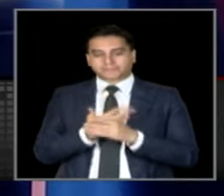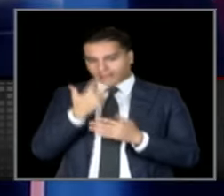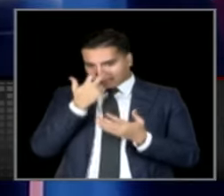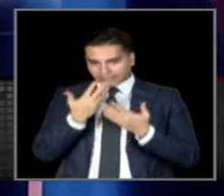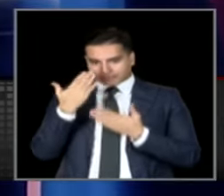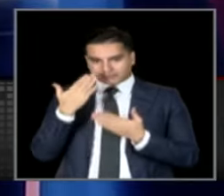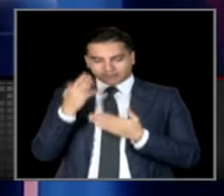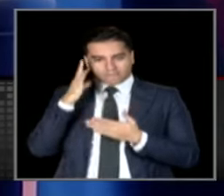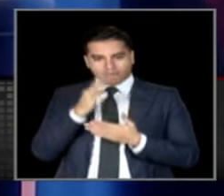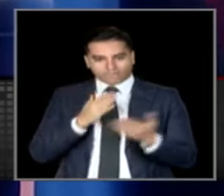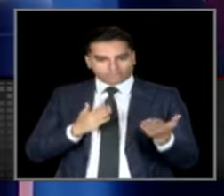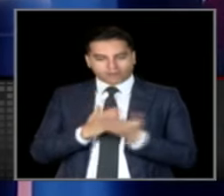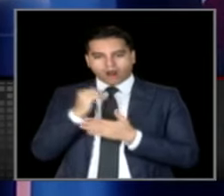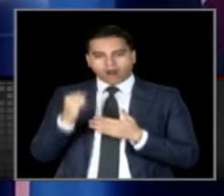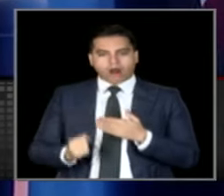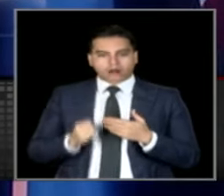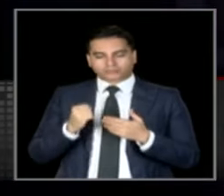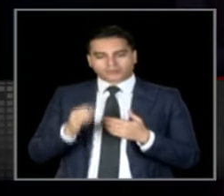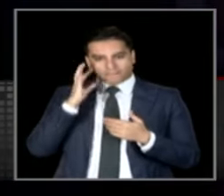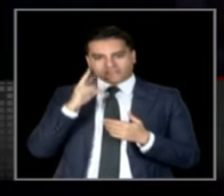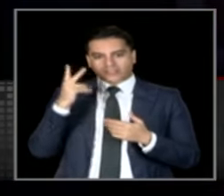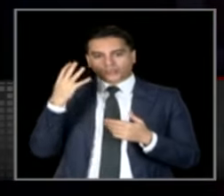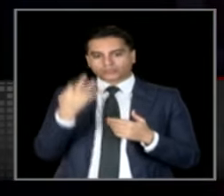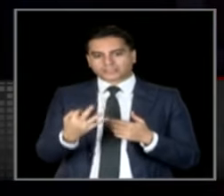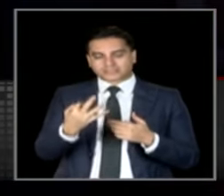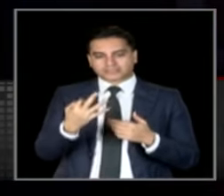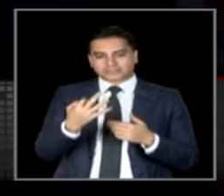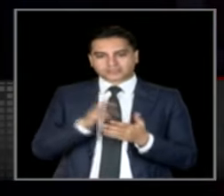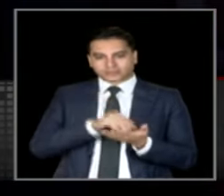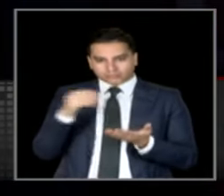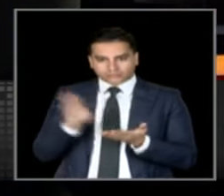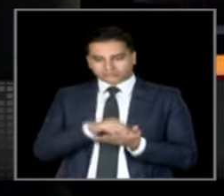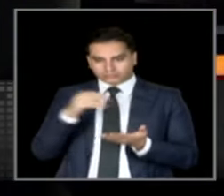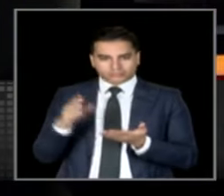مرافعة تاريخية مكونة من 32 صفحة،